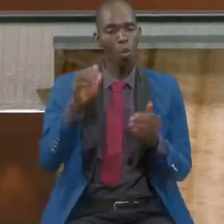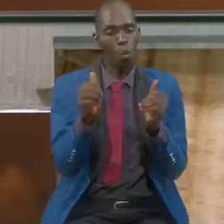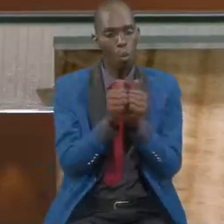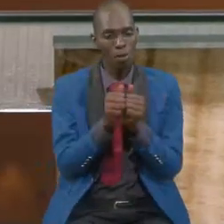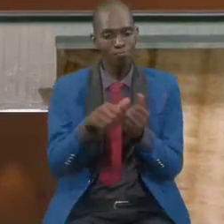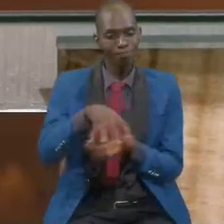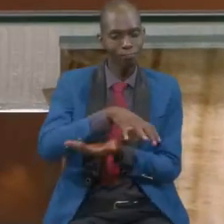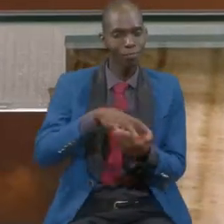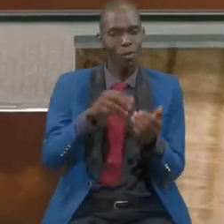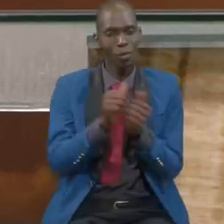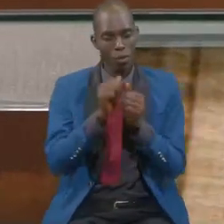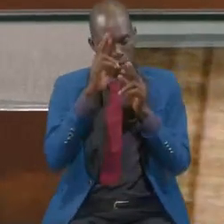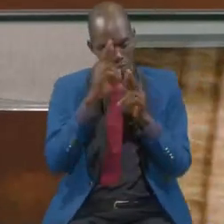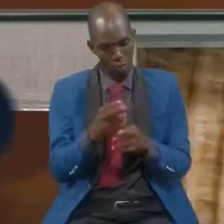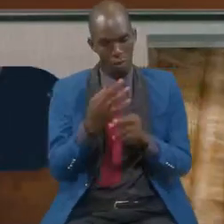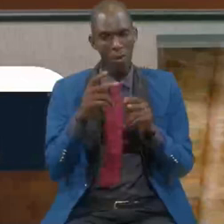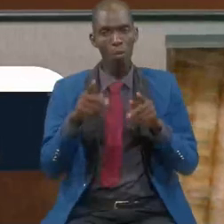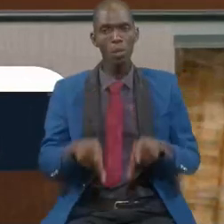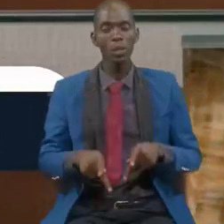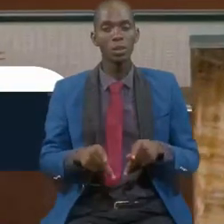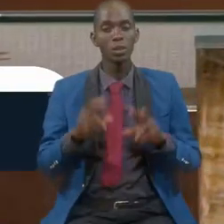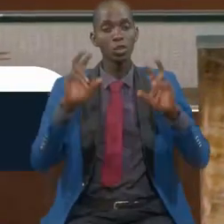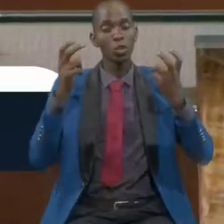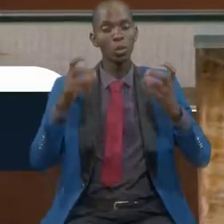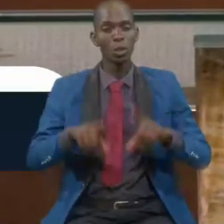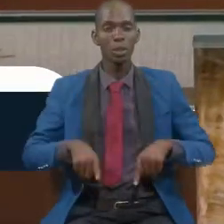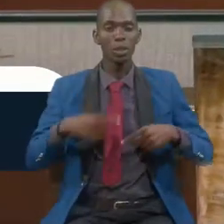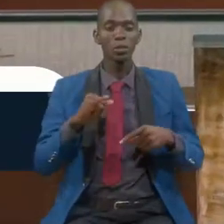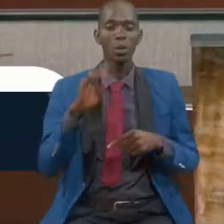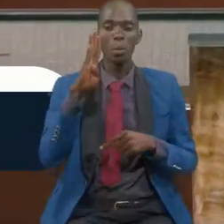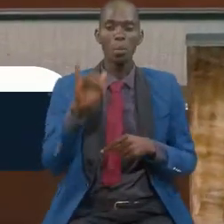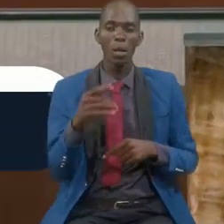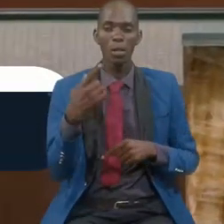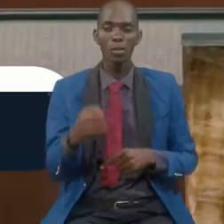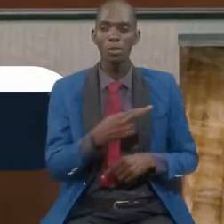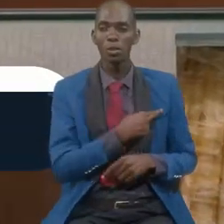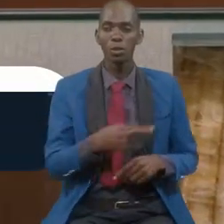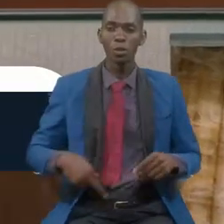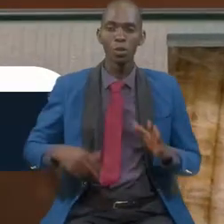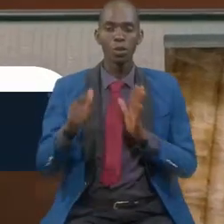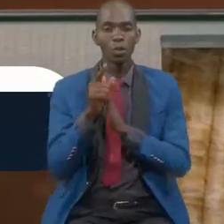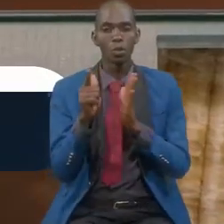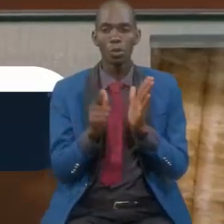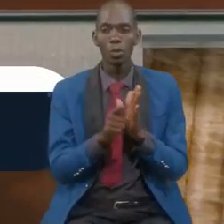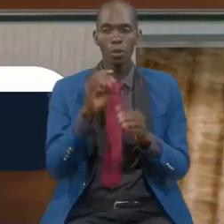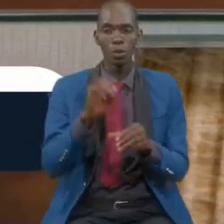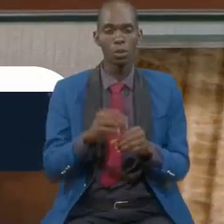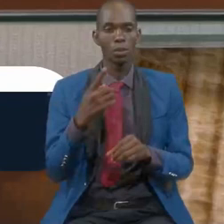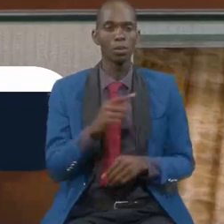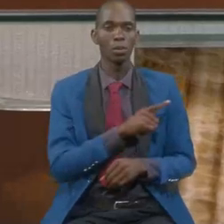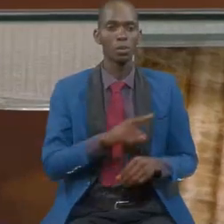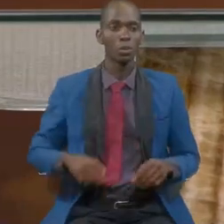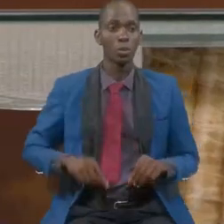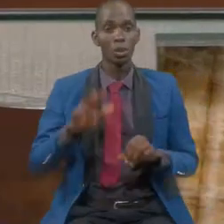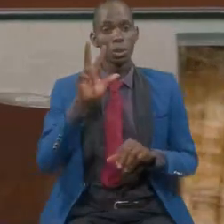n'ayez pas la foi du Seigneur Jésus-Christ avec l'acception de personne. Le thème est vivre par la loi royale dans le Seigneur. Nous